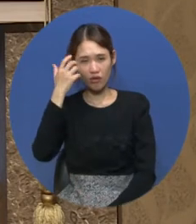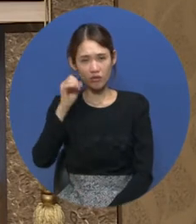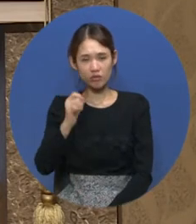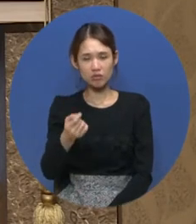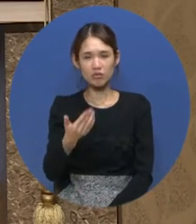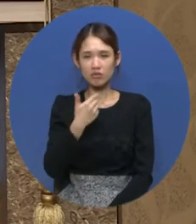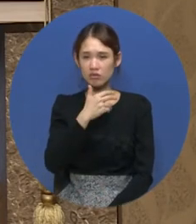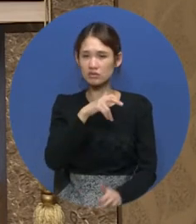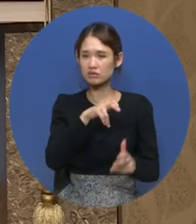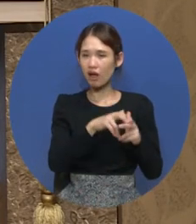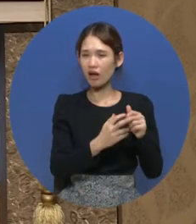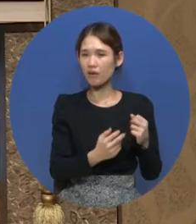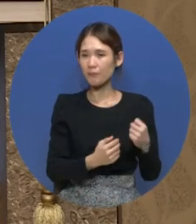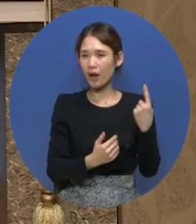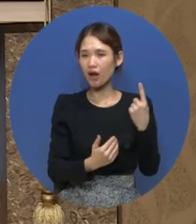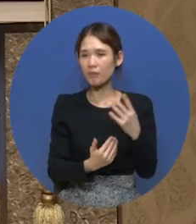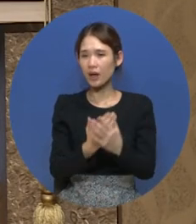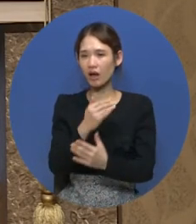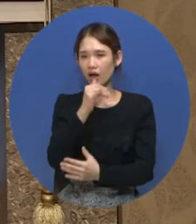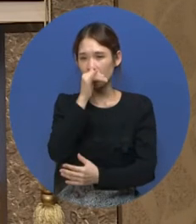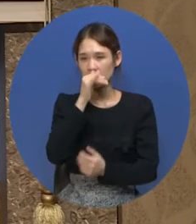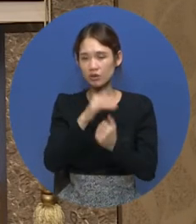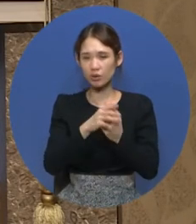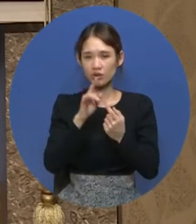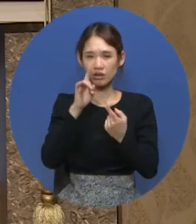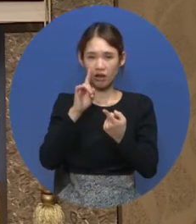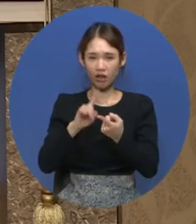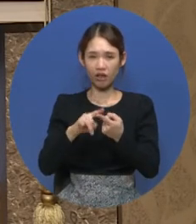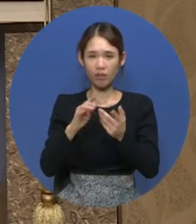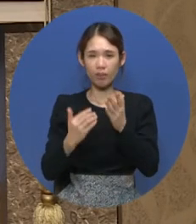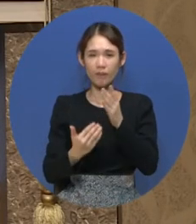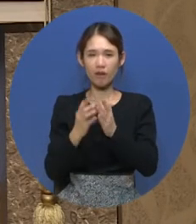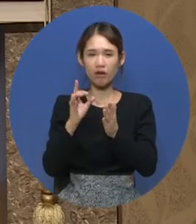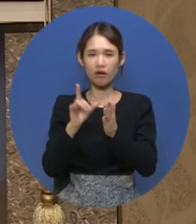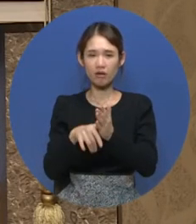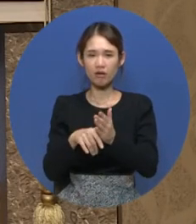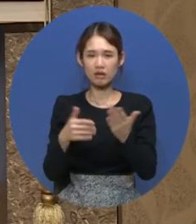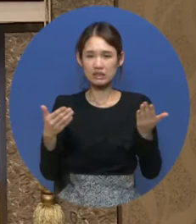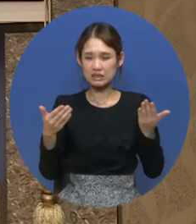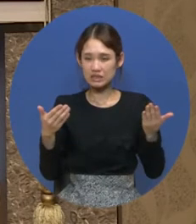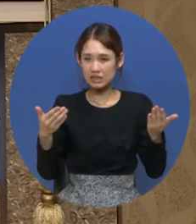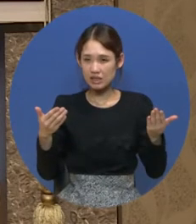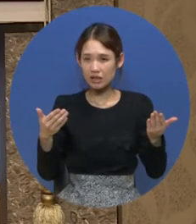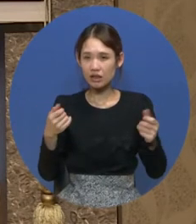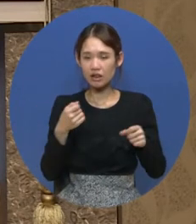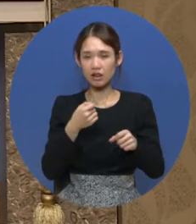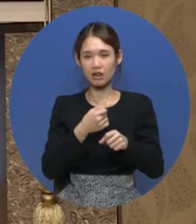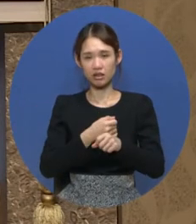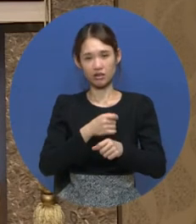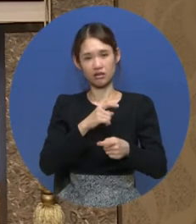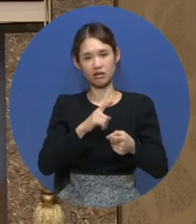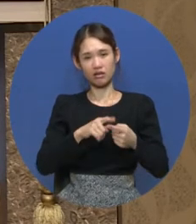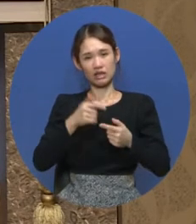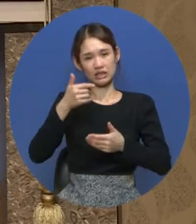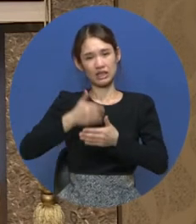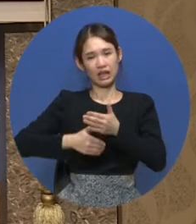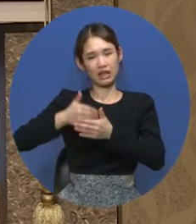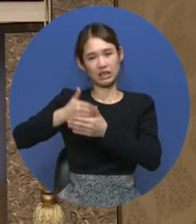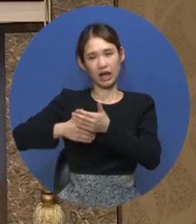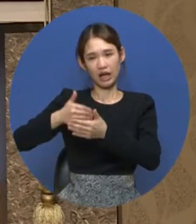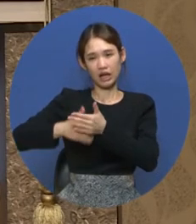그런 장애 유니 생겼잖아요 장애 유니 생기다 보니까 일을 할 때에 대한 것을 대한 삭감 줄에 대한